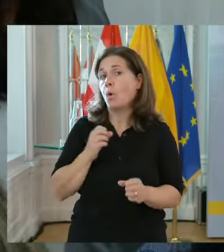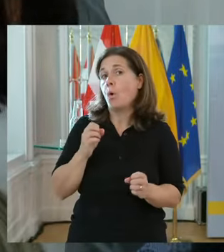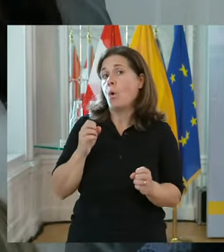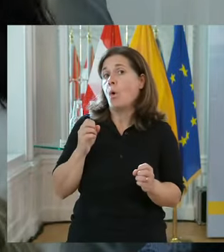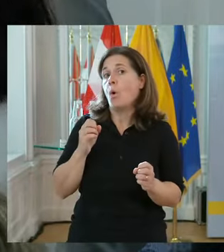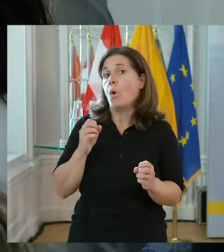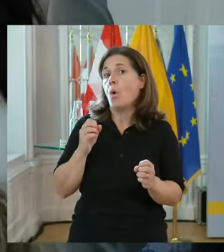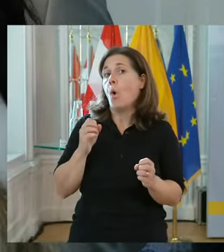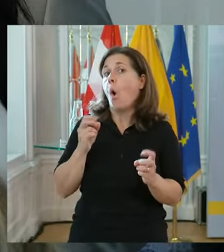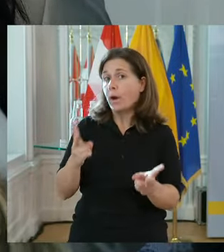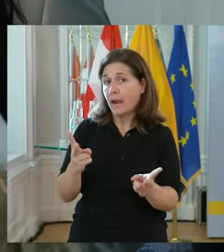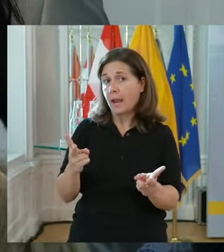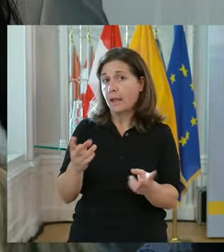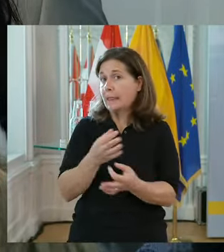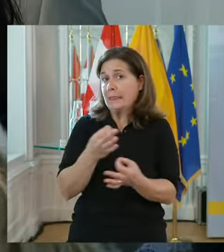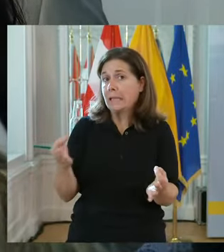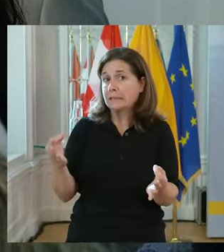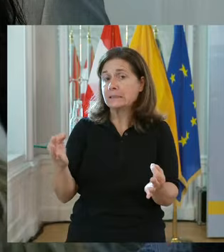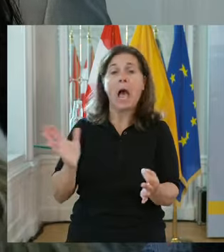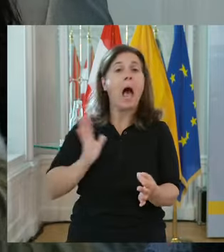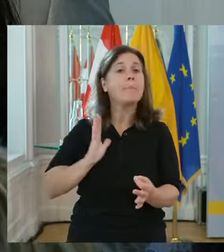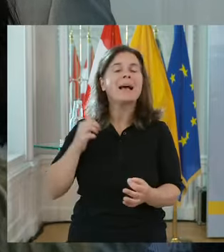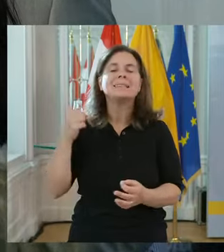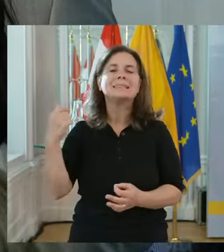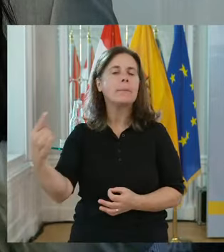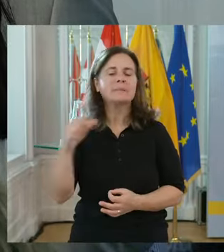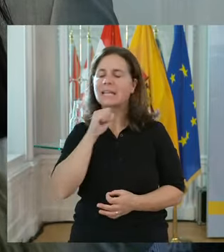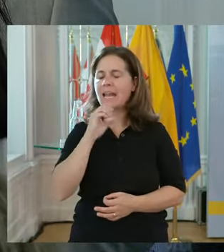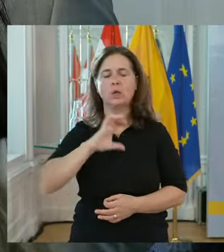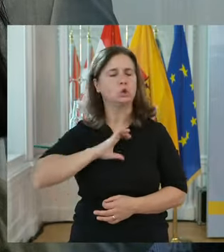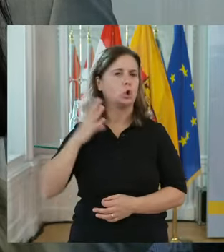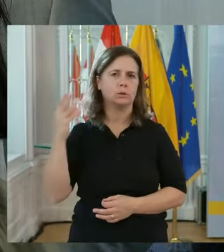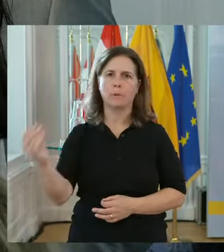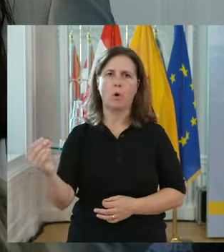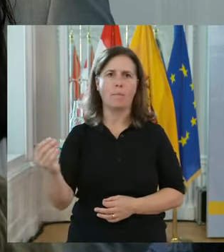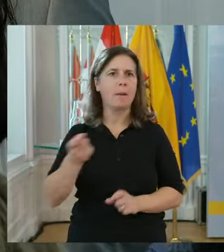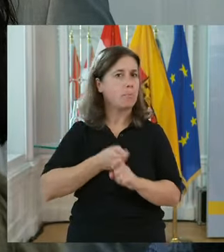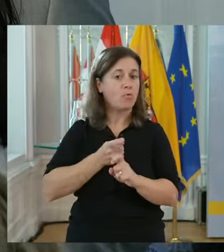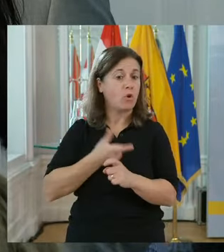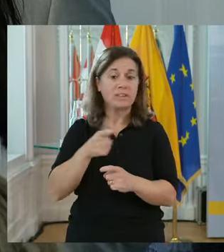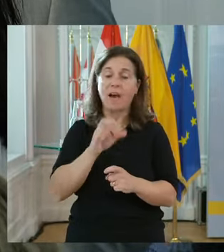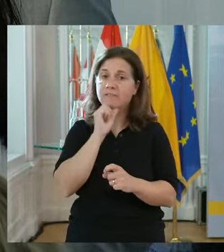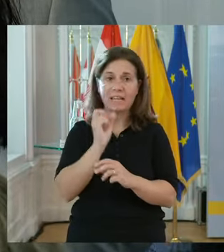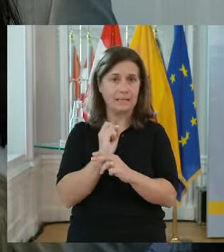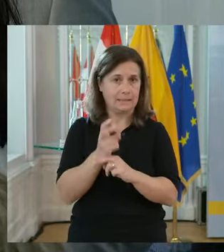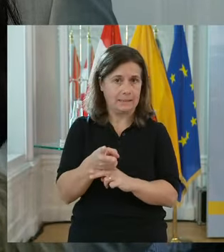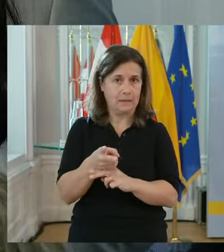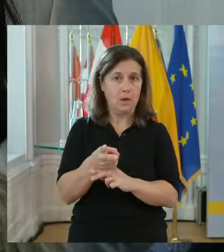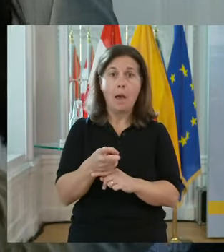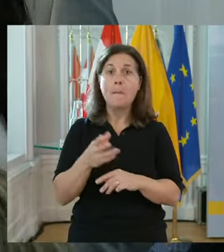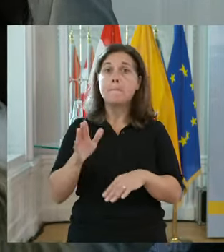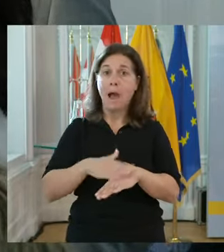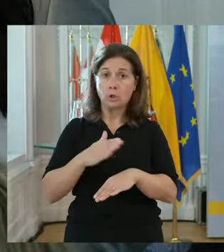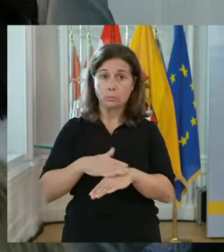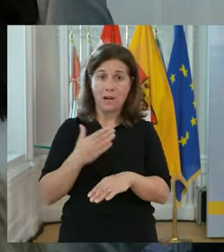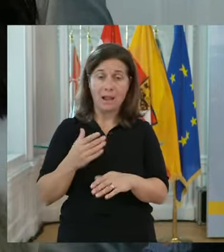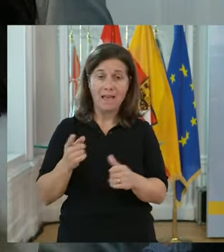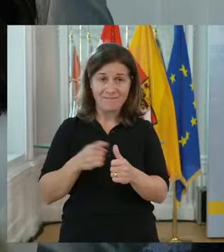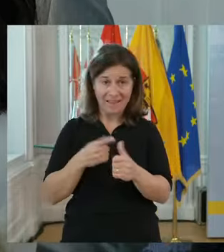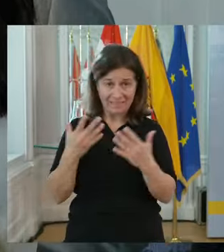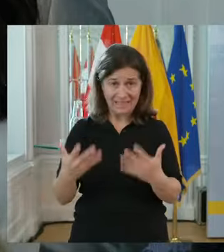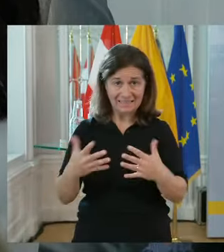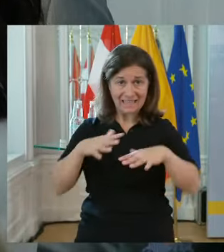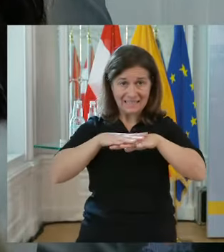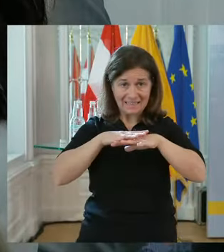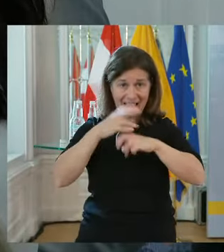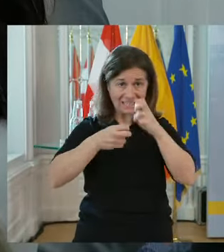dann wäre es halt nichts geworden, aber man hat sie nicht einmal zu dieser Prüfung antreten lassen. Und hätte es ein derartiges